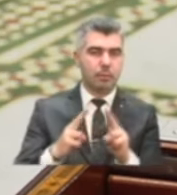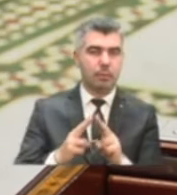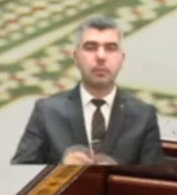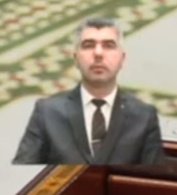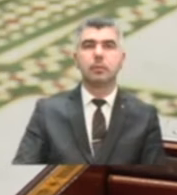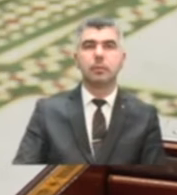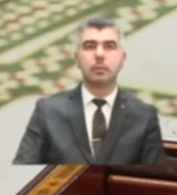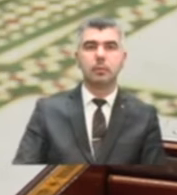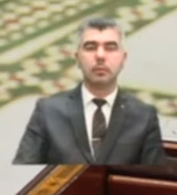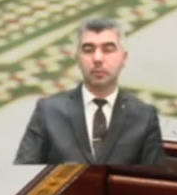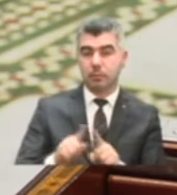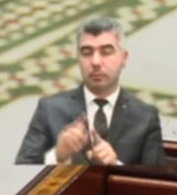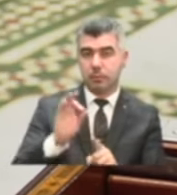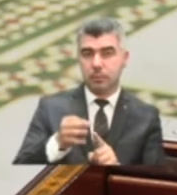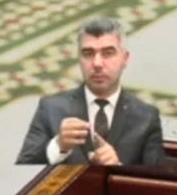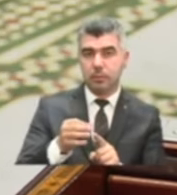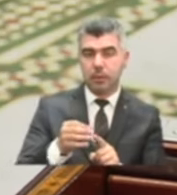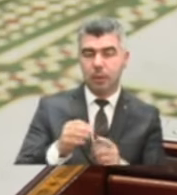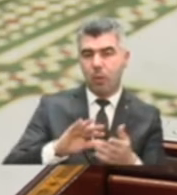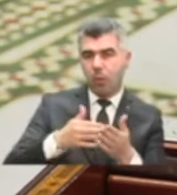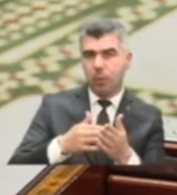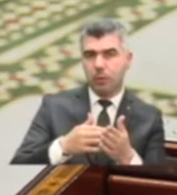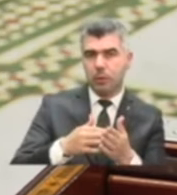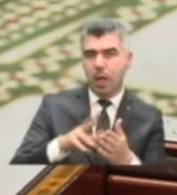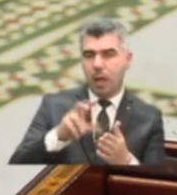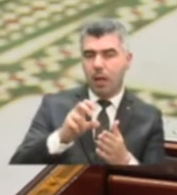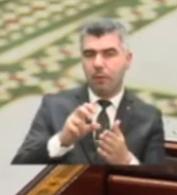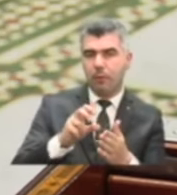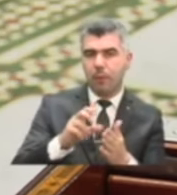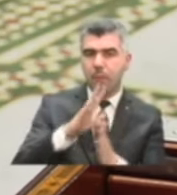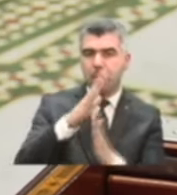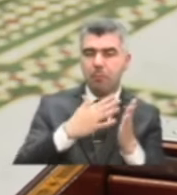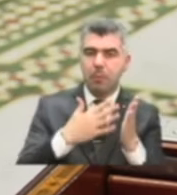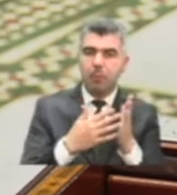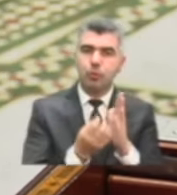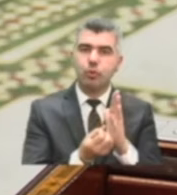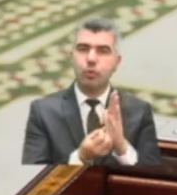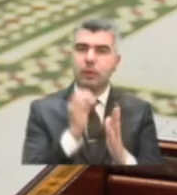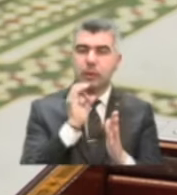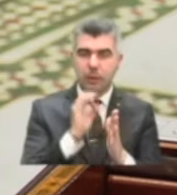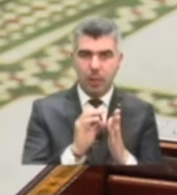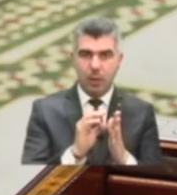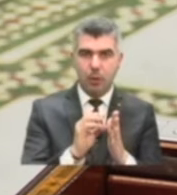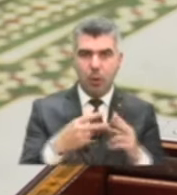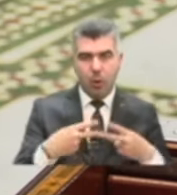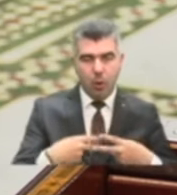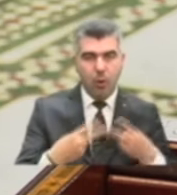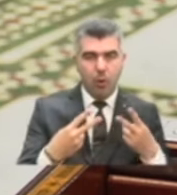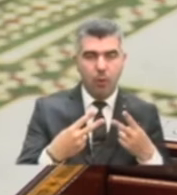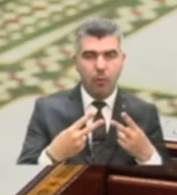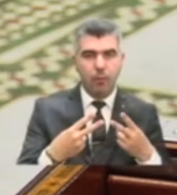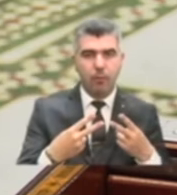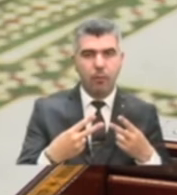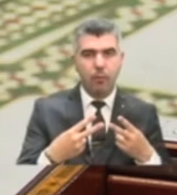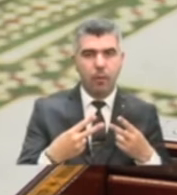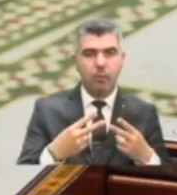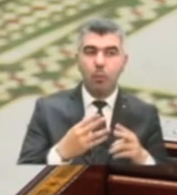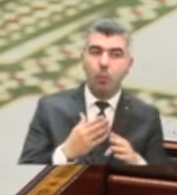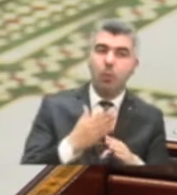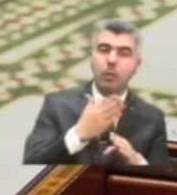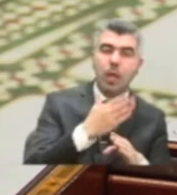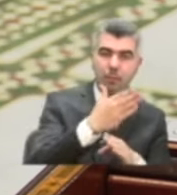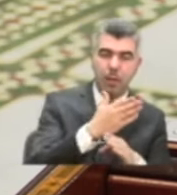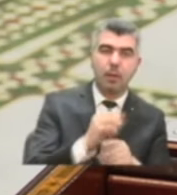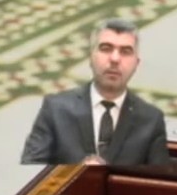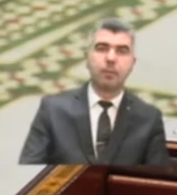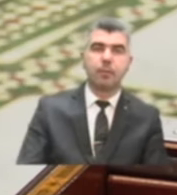في إطار الدراسات اللي قام بها هذا المكتب هذا، كاين مخطط جديد. هذا المخطط في المدى الطويل، هذا المخطط يهدف